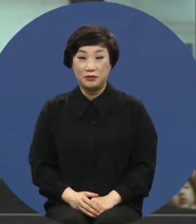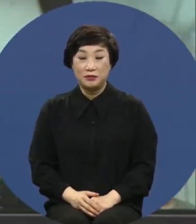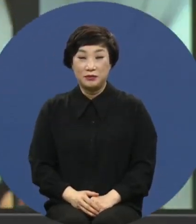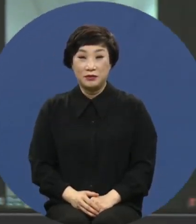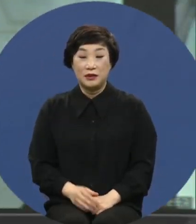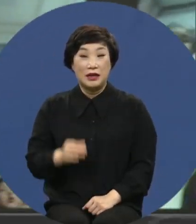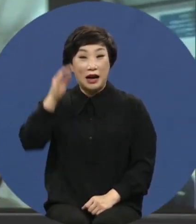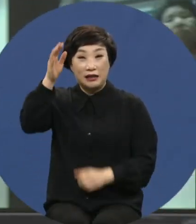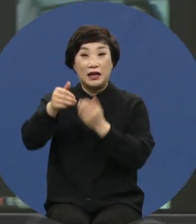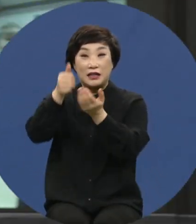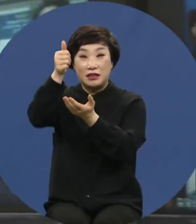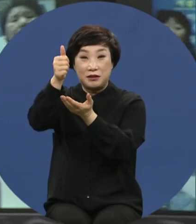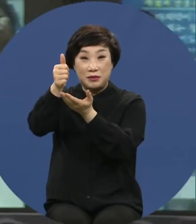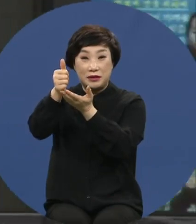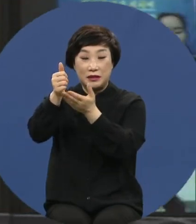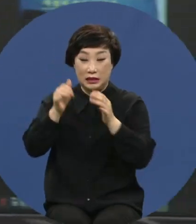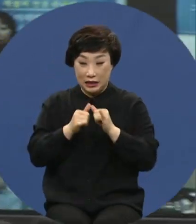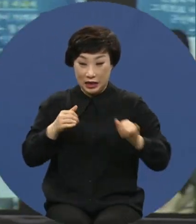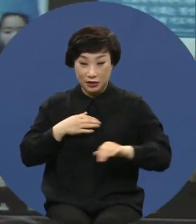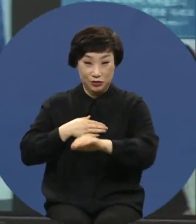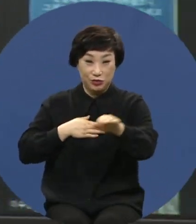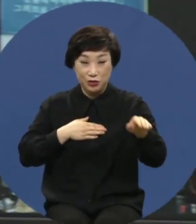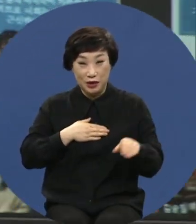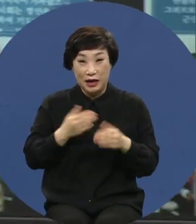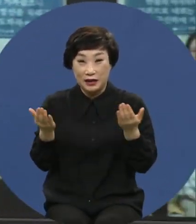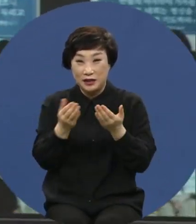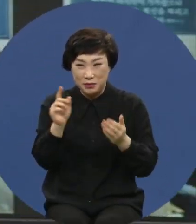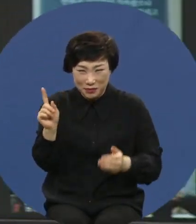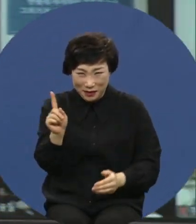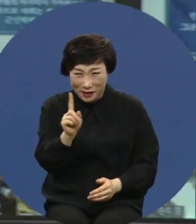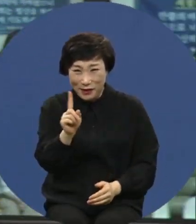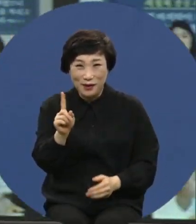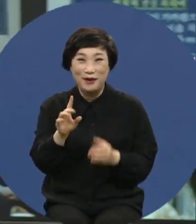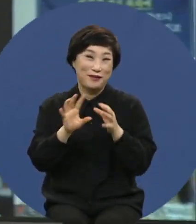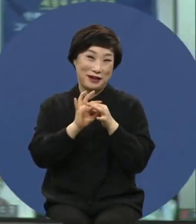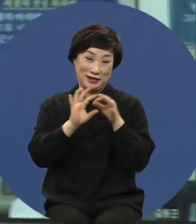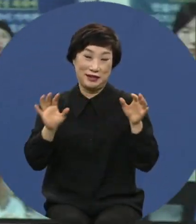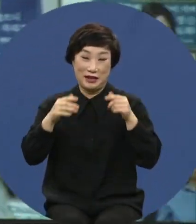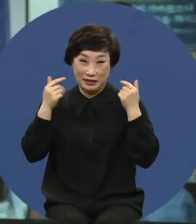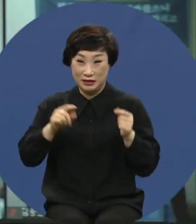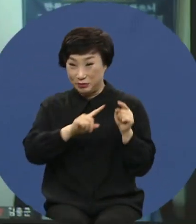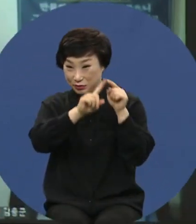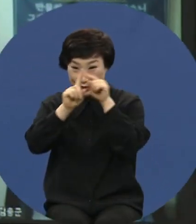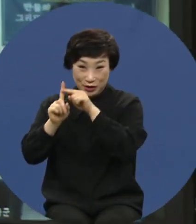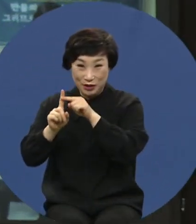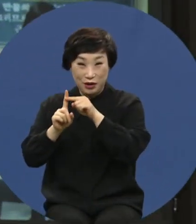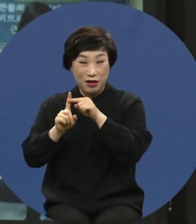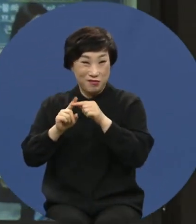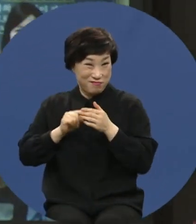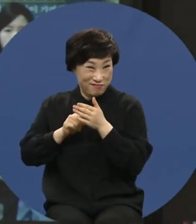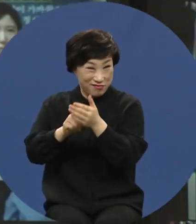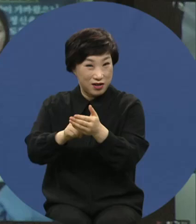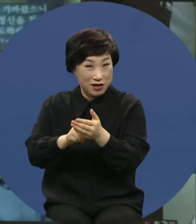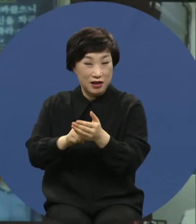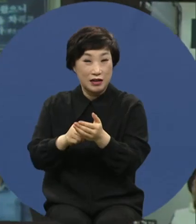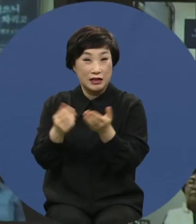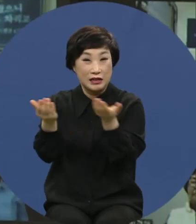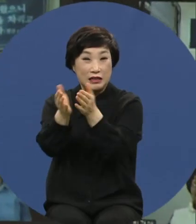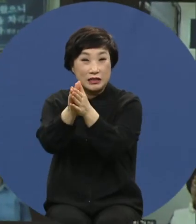하나님은 우리와 무슨 일을 하시든지 일방적으로 진행하시는 분이 아니라